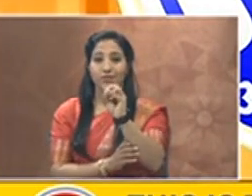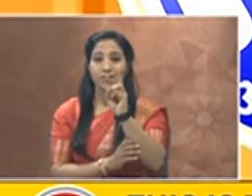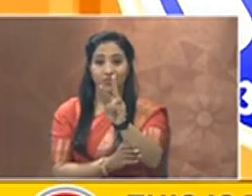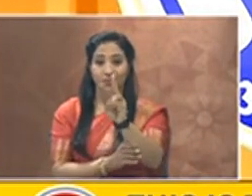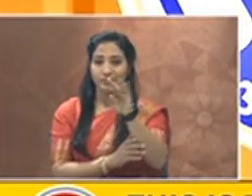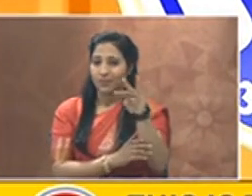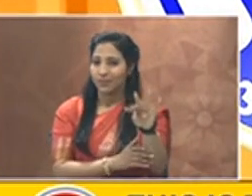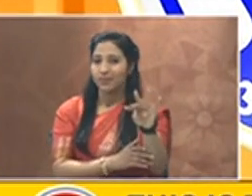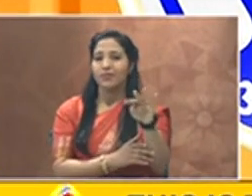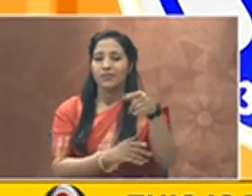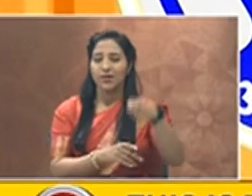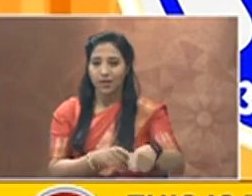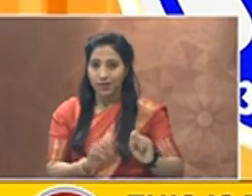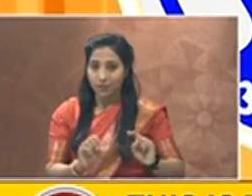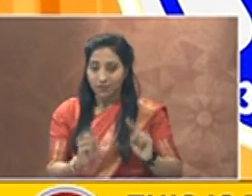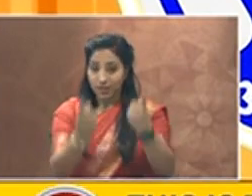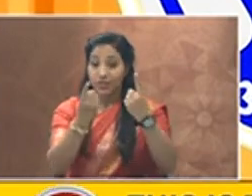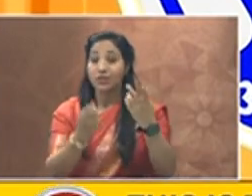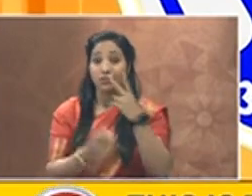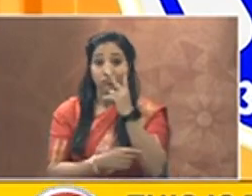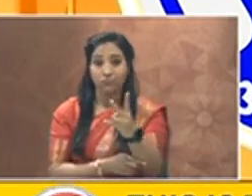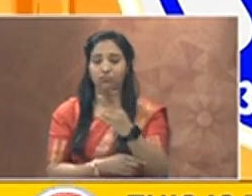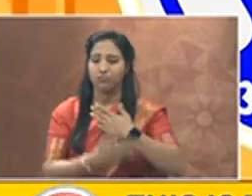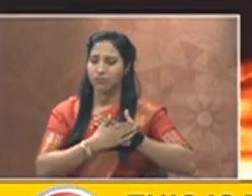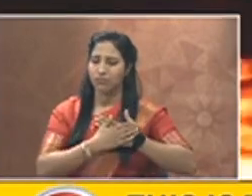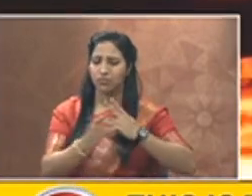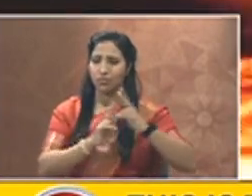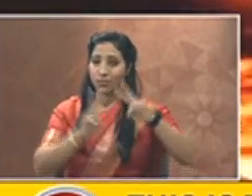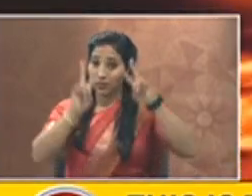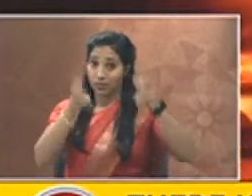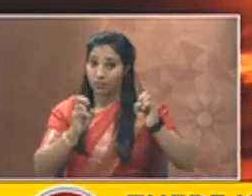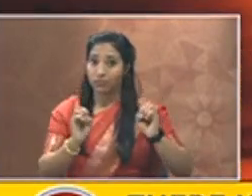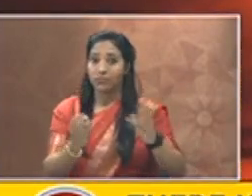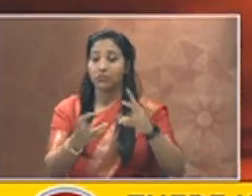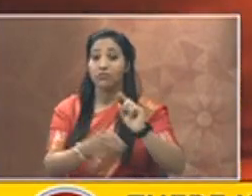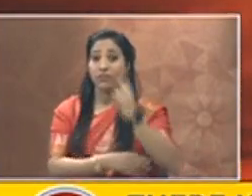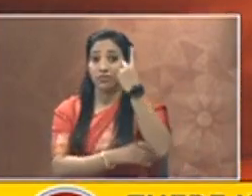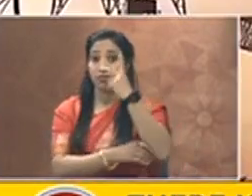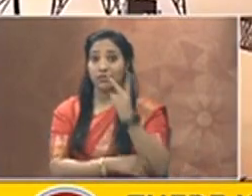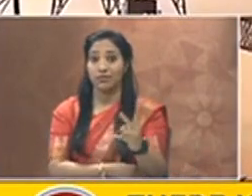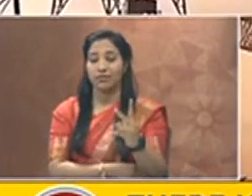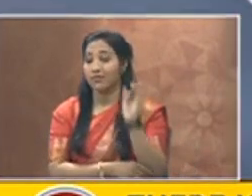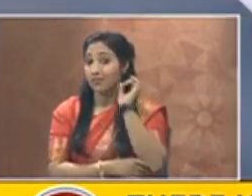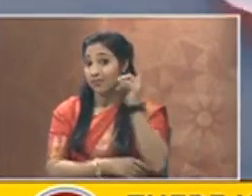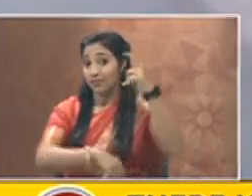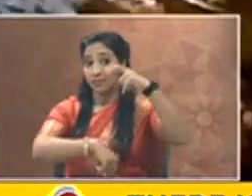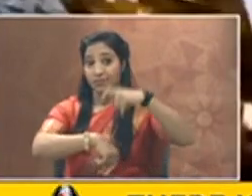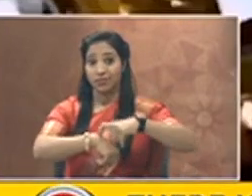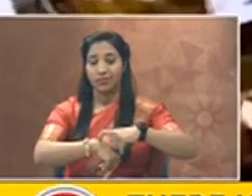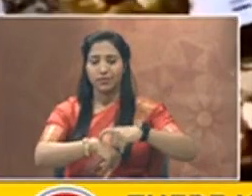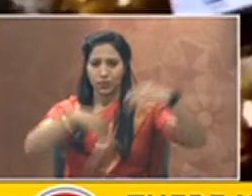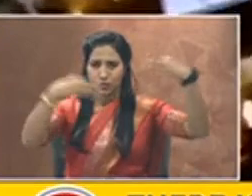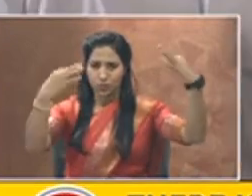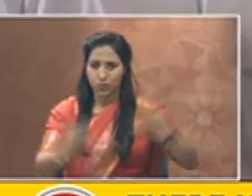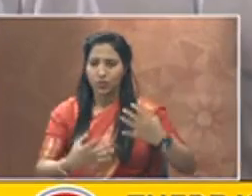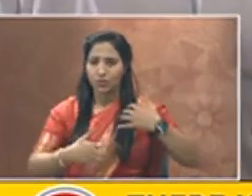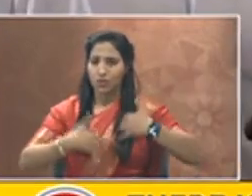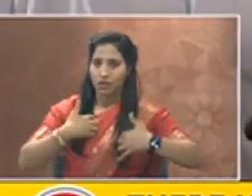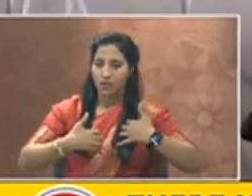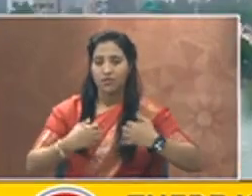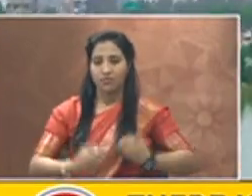2024 का ये पहला मन की बात का कार्यक्रम है। अमृतकाल में एक नई उमंग